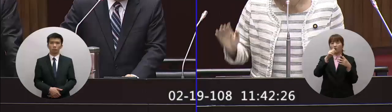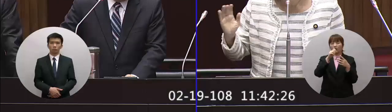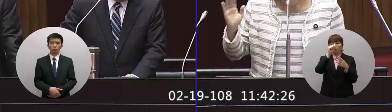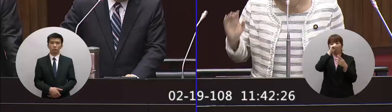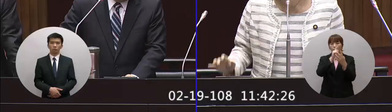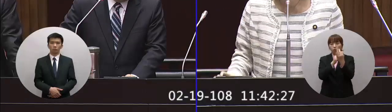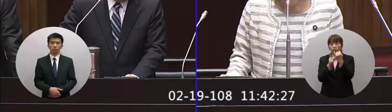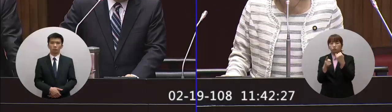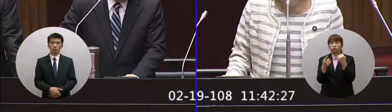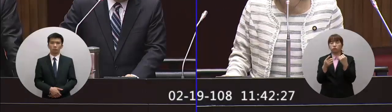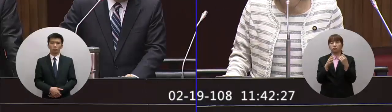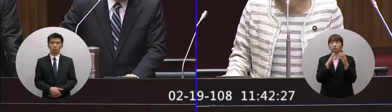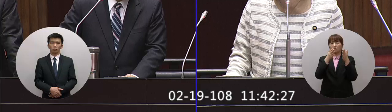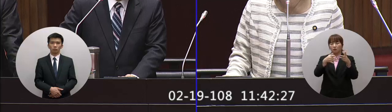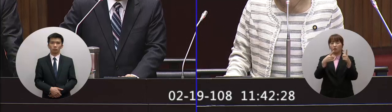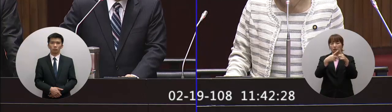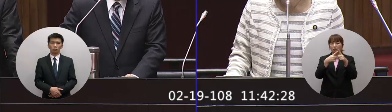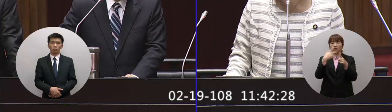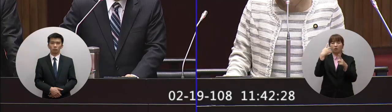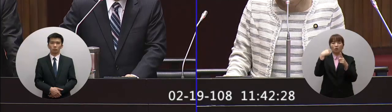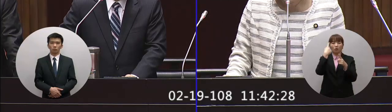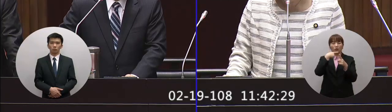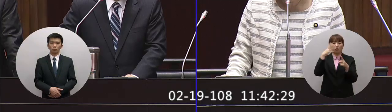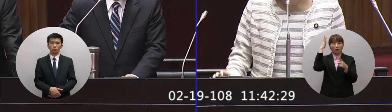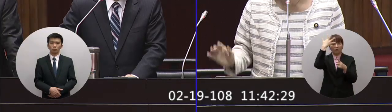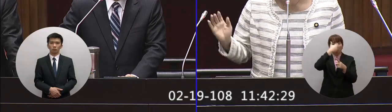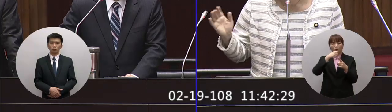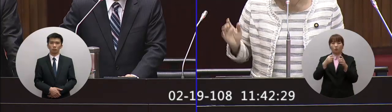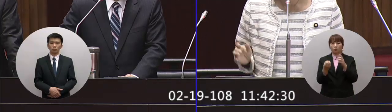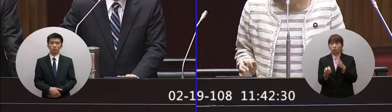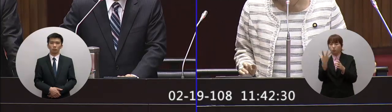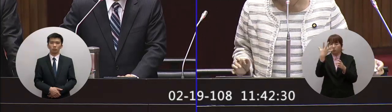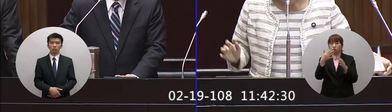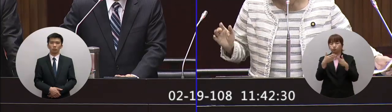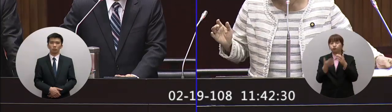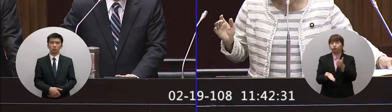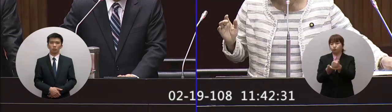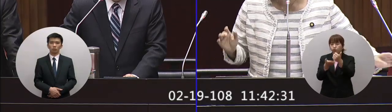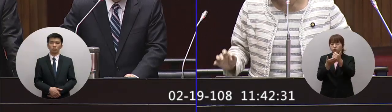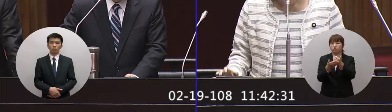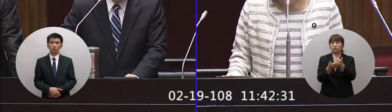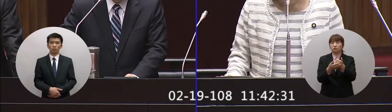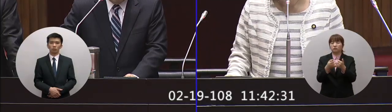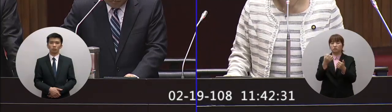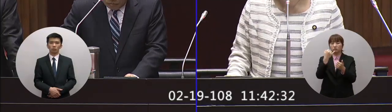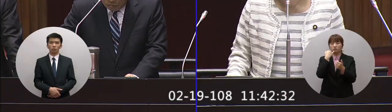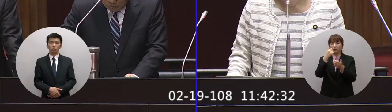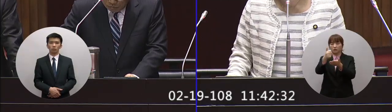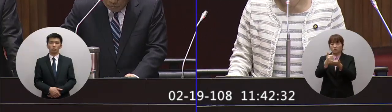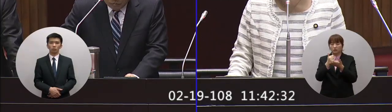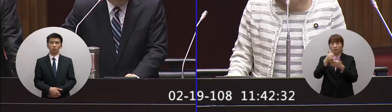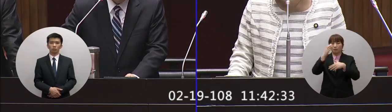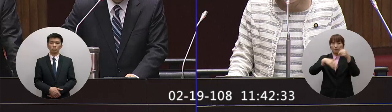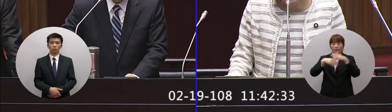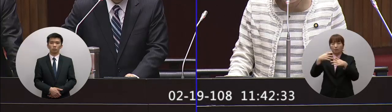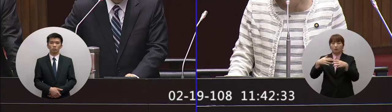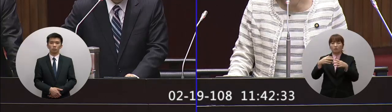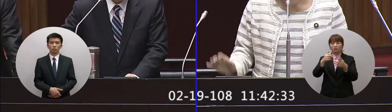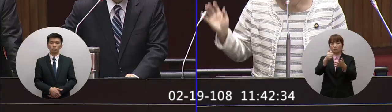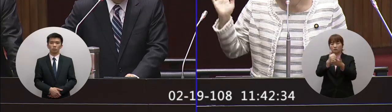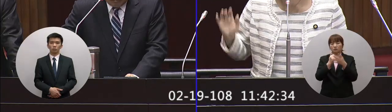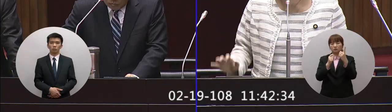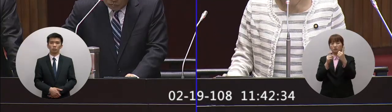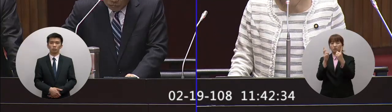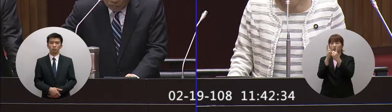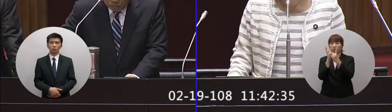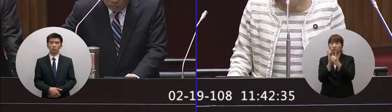很多，而且朝着人口老化的一个趋势里面，真的要好好来鼓励怎么样让我们的这个共照好能够来推动。